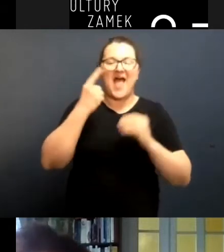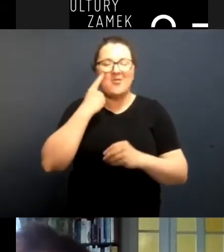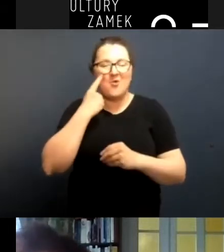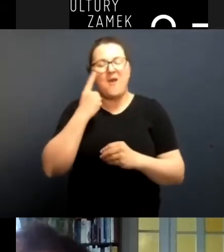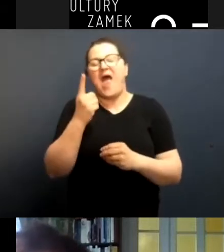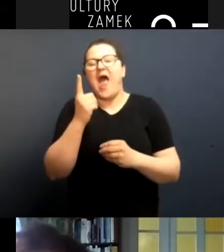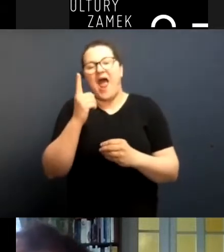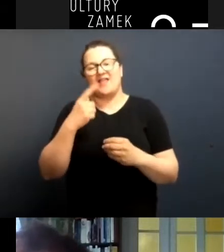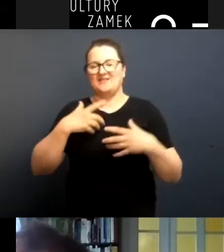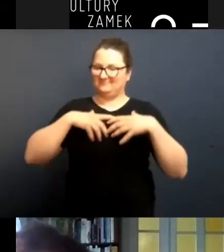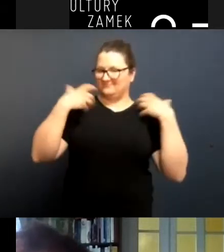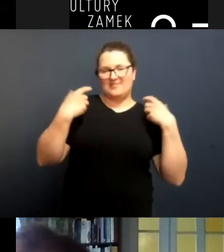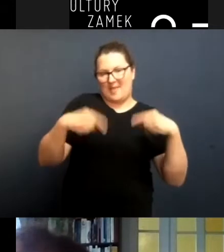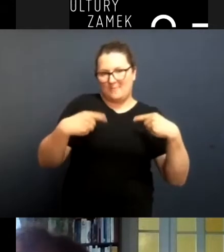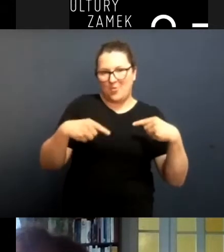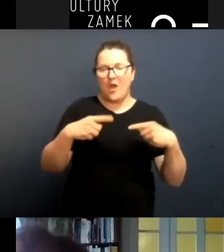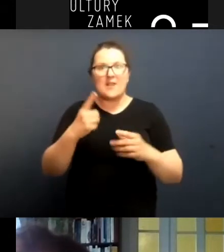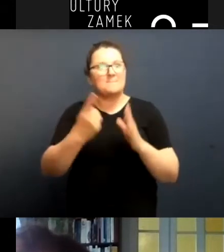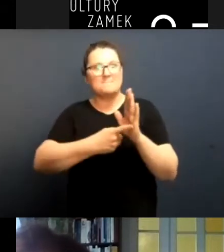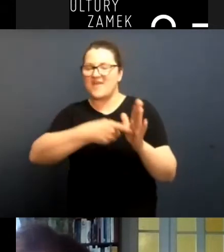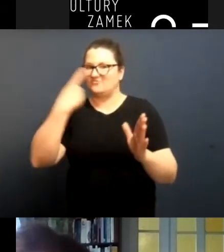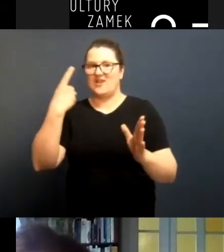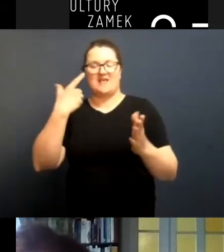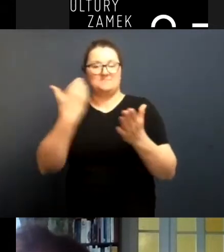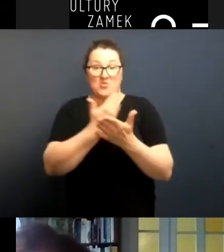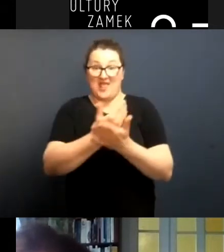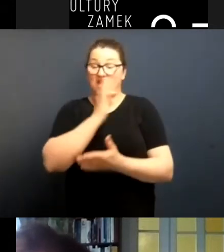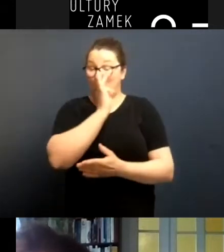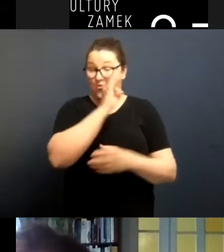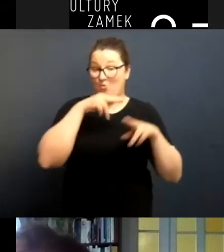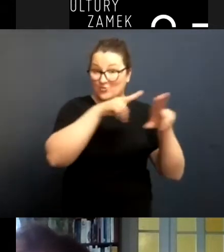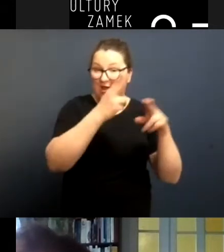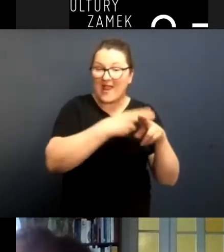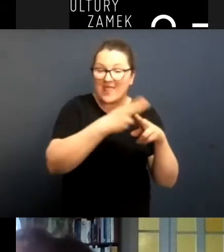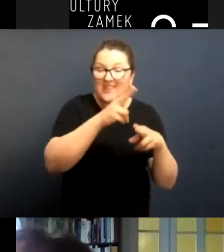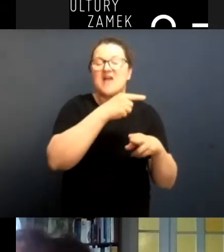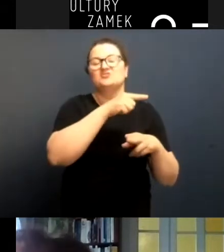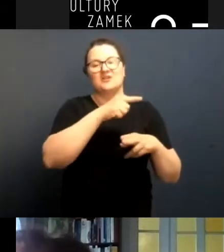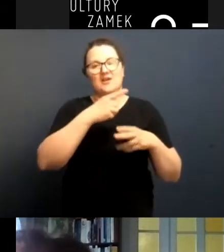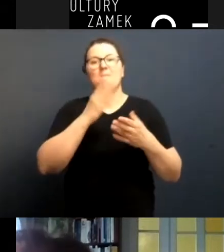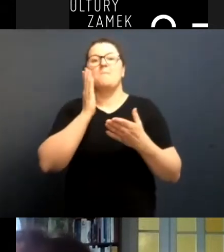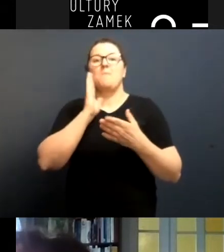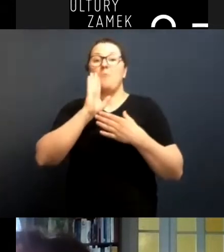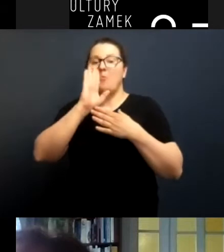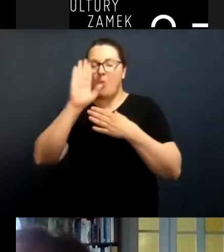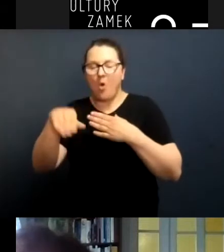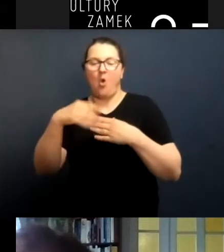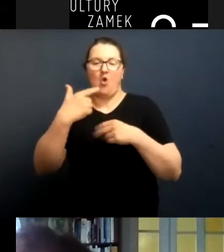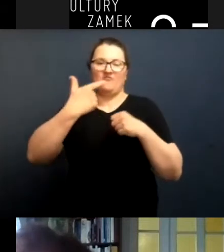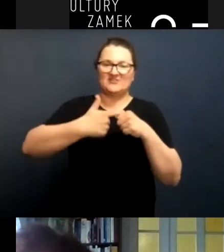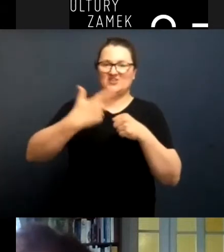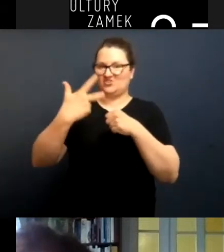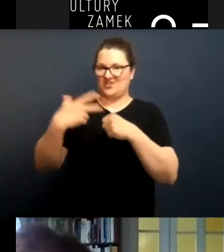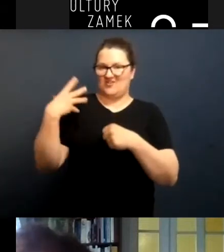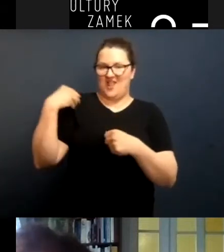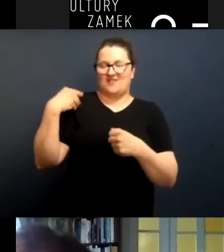rozebrała, ale stała się pierwszą w historii modelką Pirellego, która przekroczyła 20-30 rok